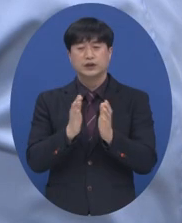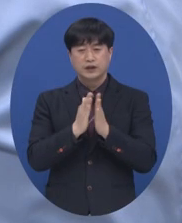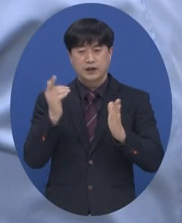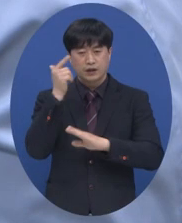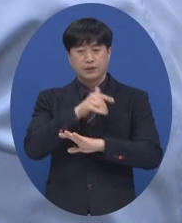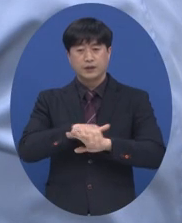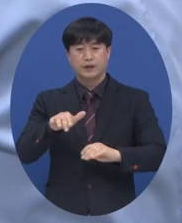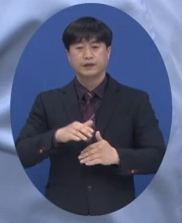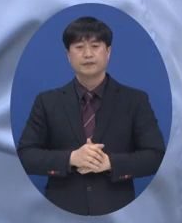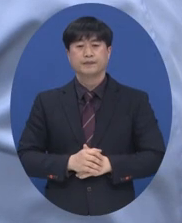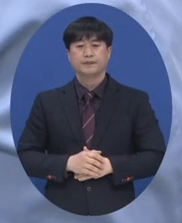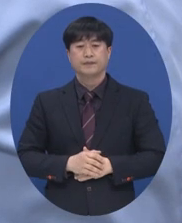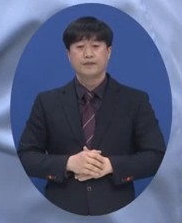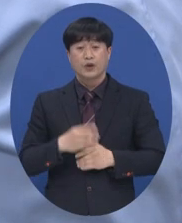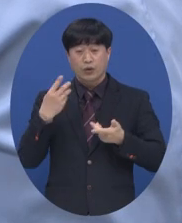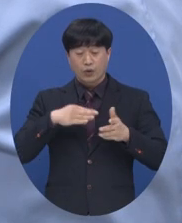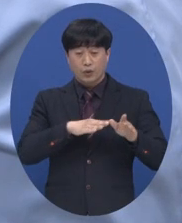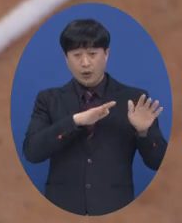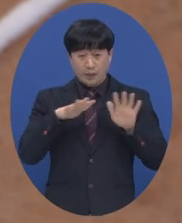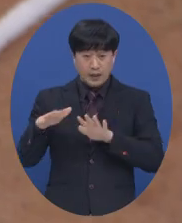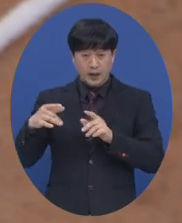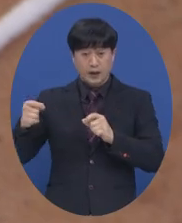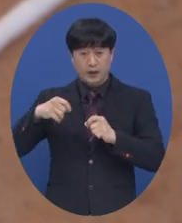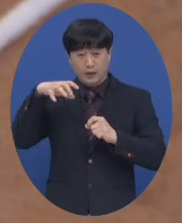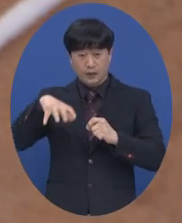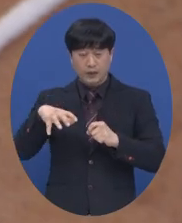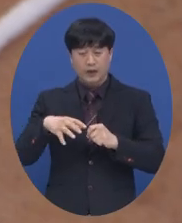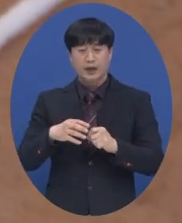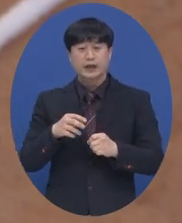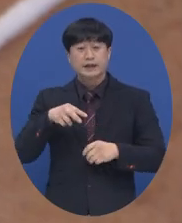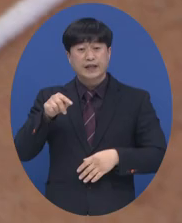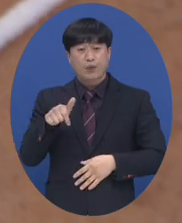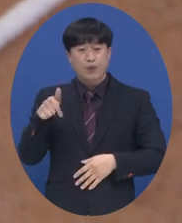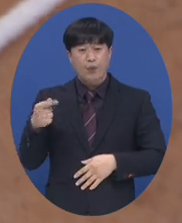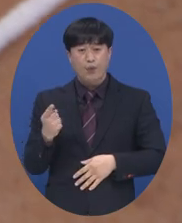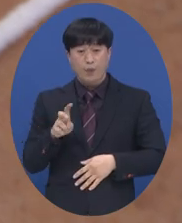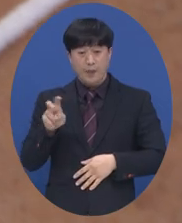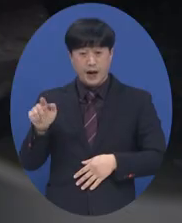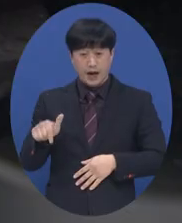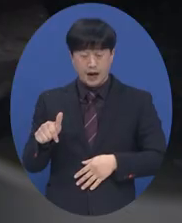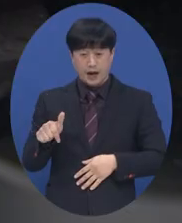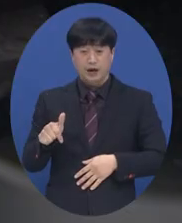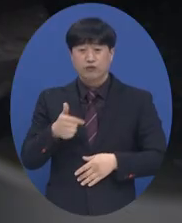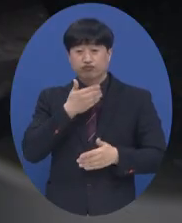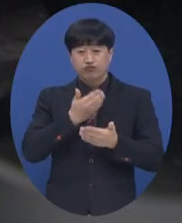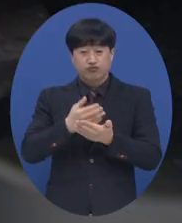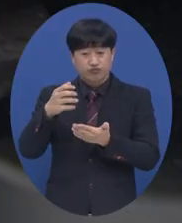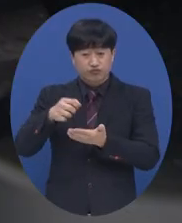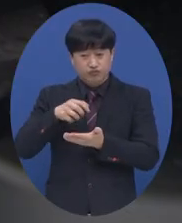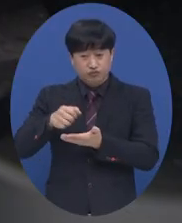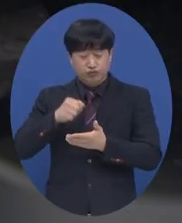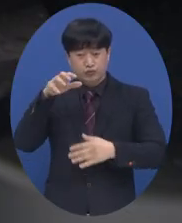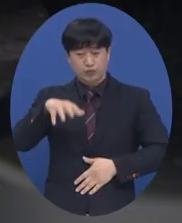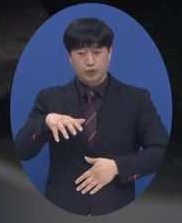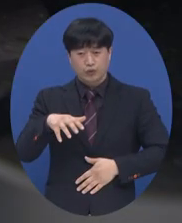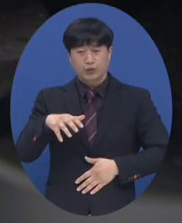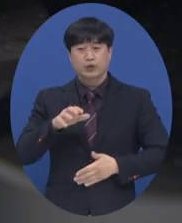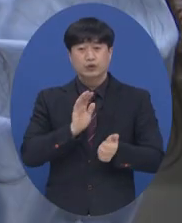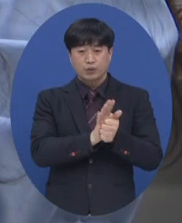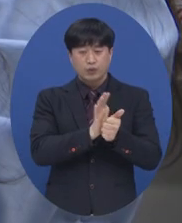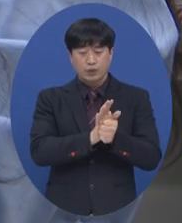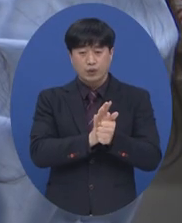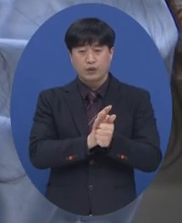들어갈 계획입니다. 경기만 일대를 새꼬막 주요 생산지로 조성할 구상으로 어촌